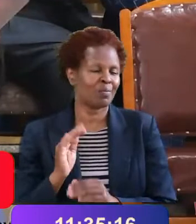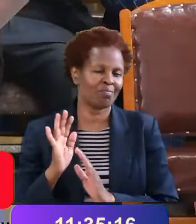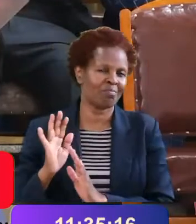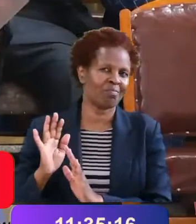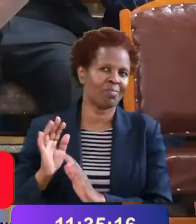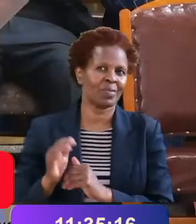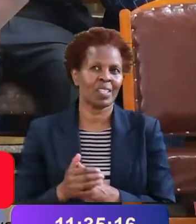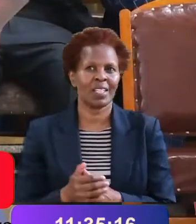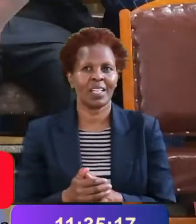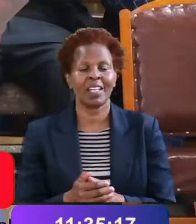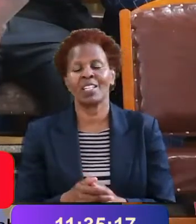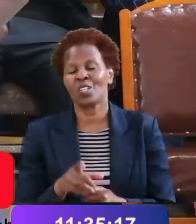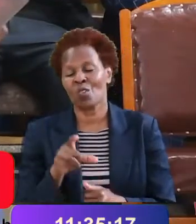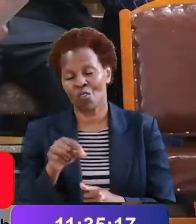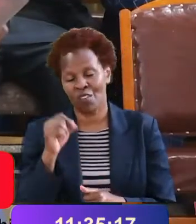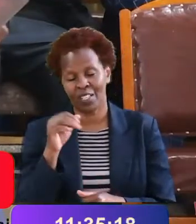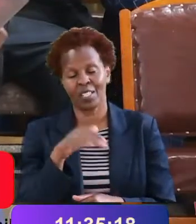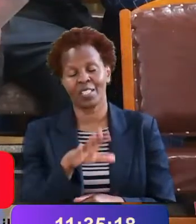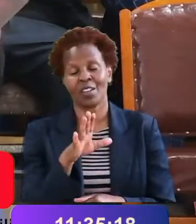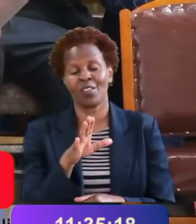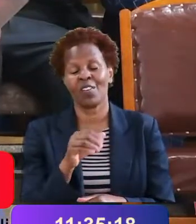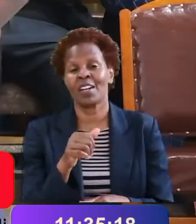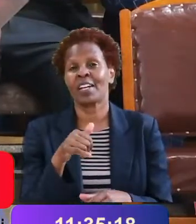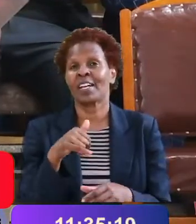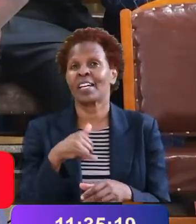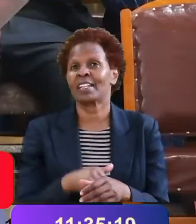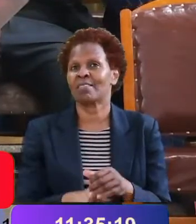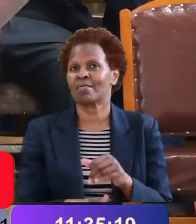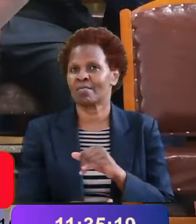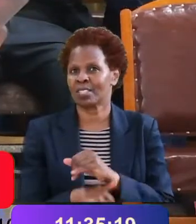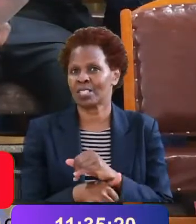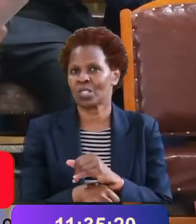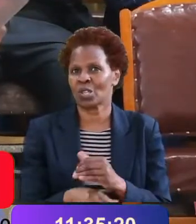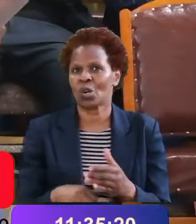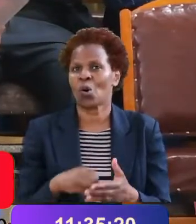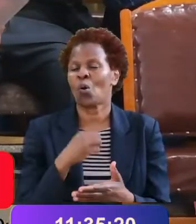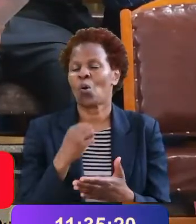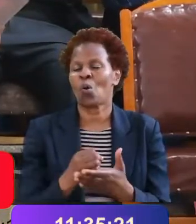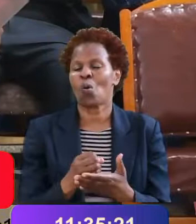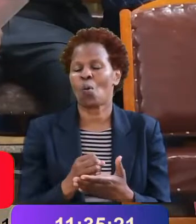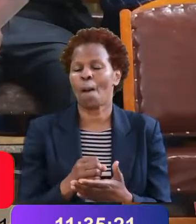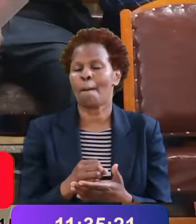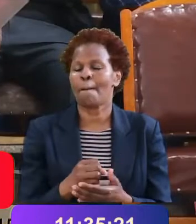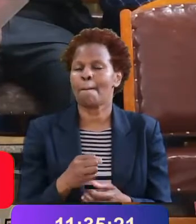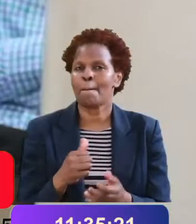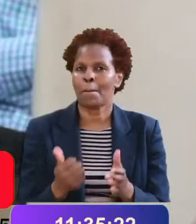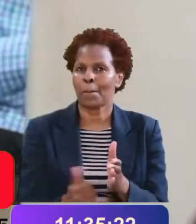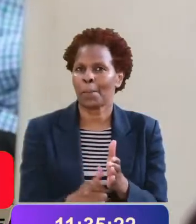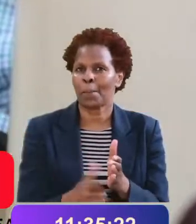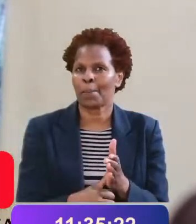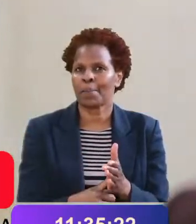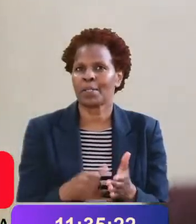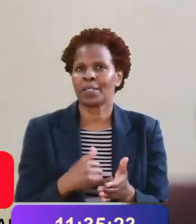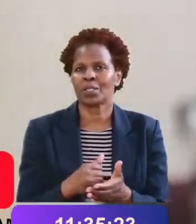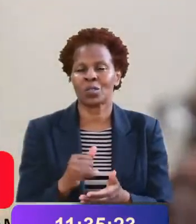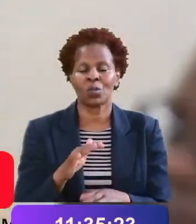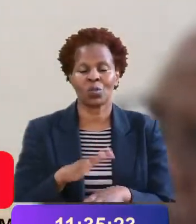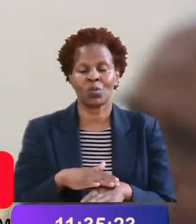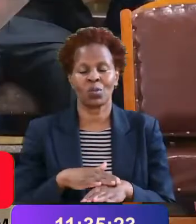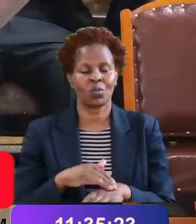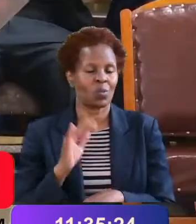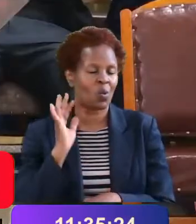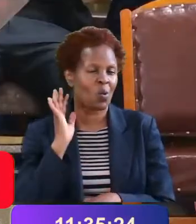na tunajikuta katika shaka. Ni vizuri kutii. Kwa sababu Roho Mtakatifu